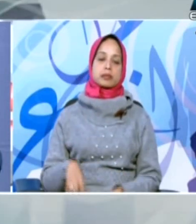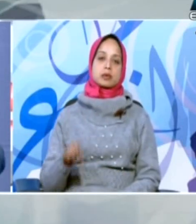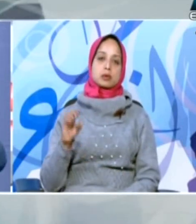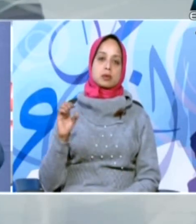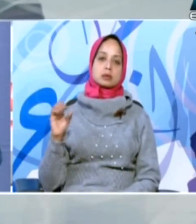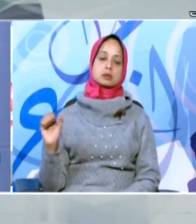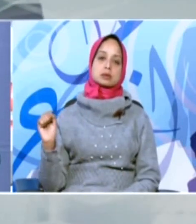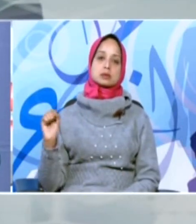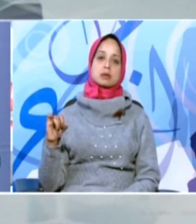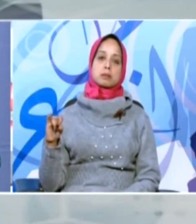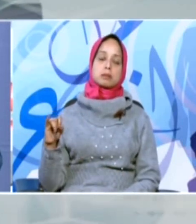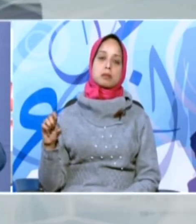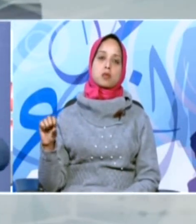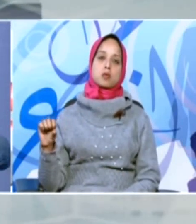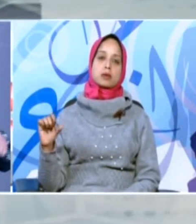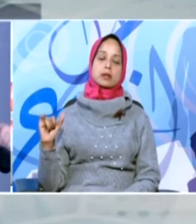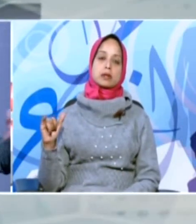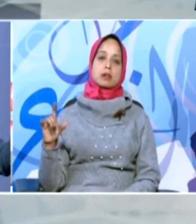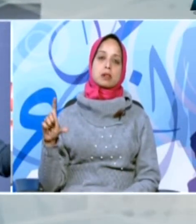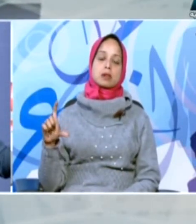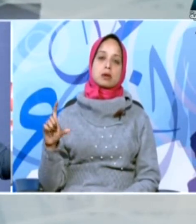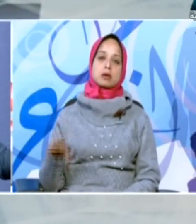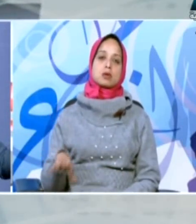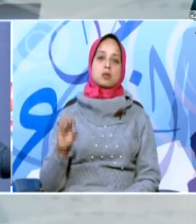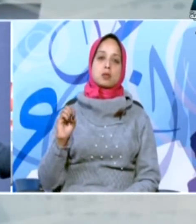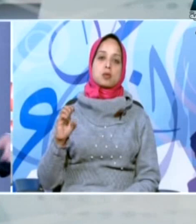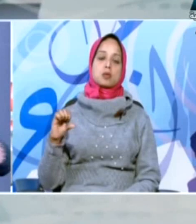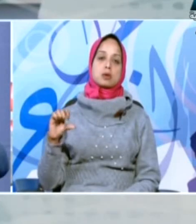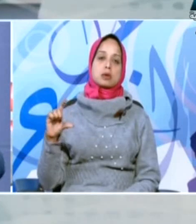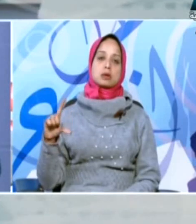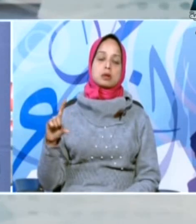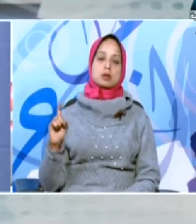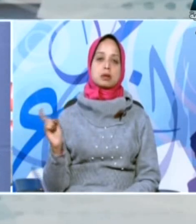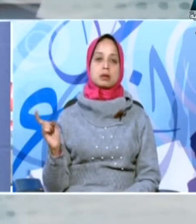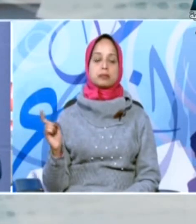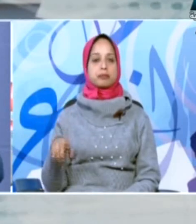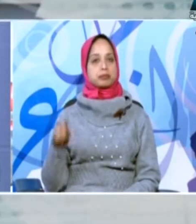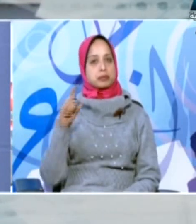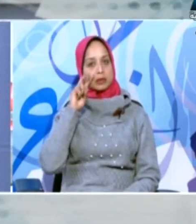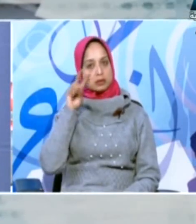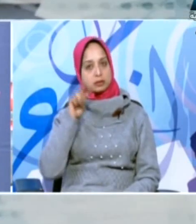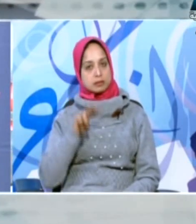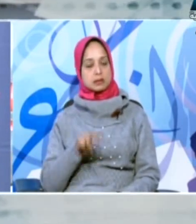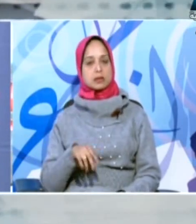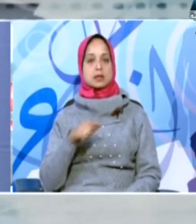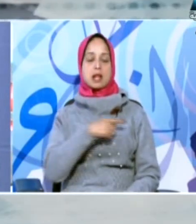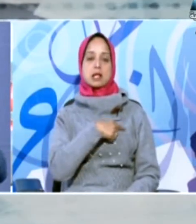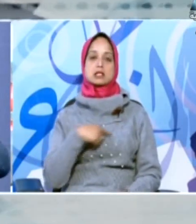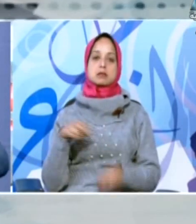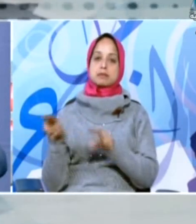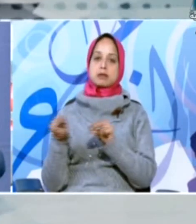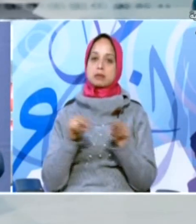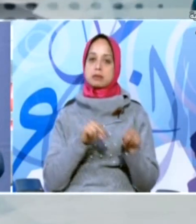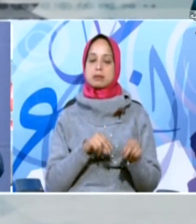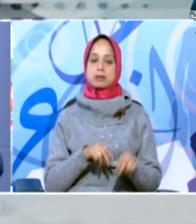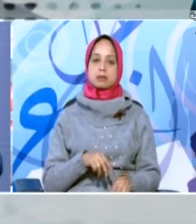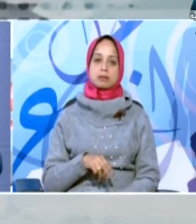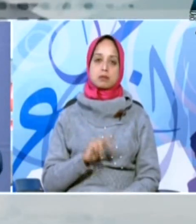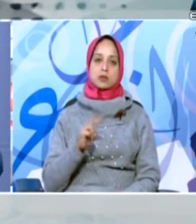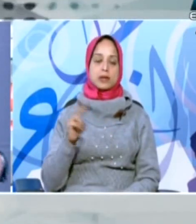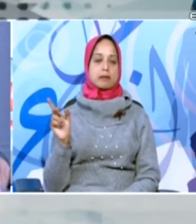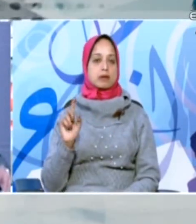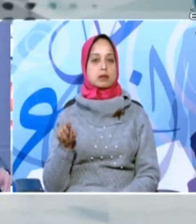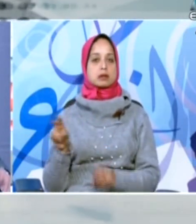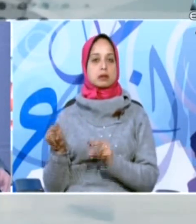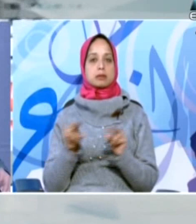خلي بالك عندي صامويل هور وقدام عندي في هربرت صامويل، خلي بالك من الاسامي اللي شكل بعضها، الاسامي شكل بعضها. اقول لك